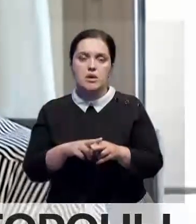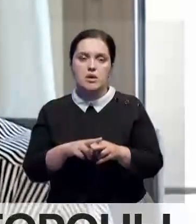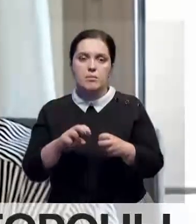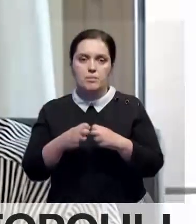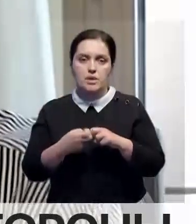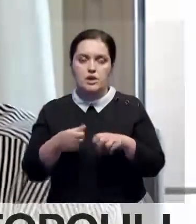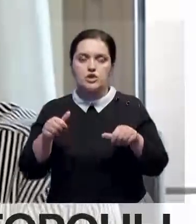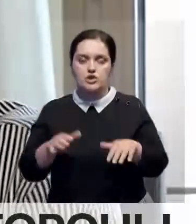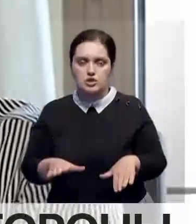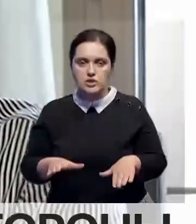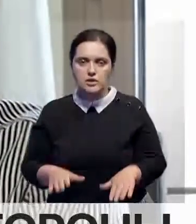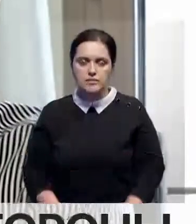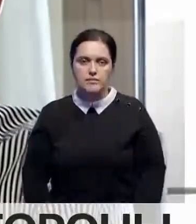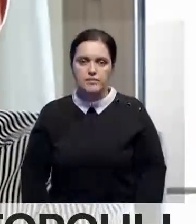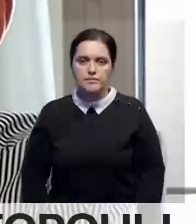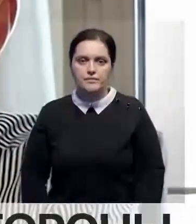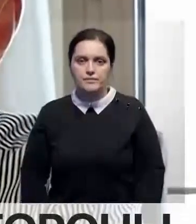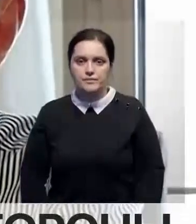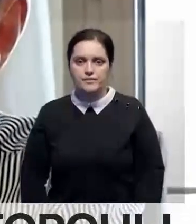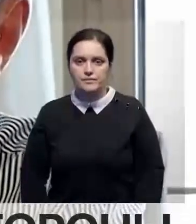энергетической и продовольственной безопасности